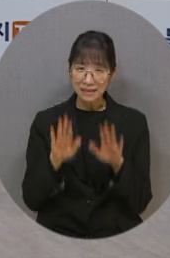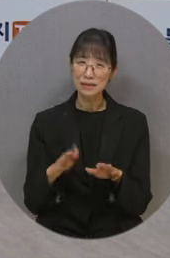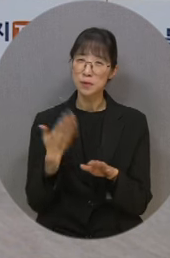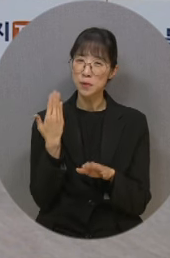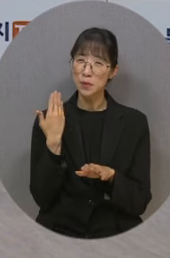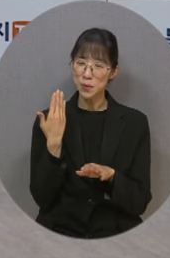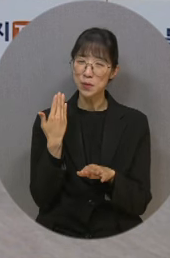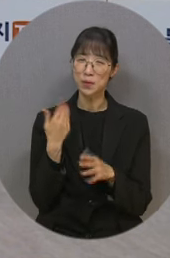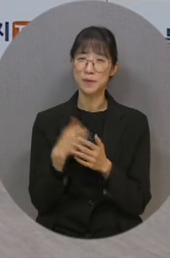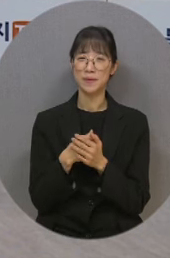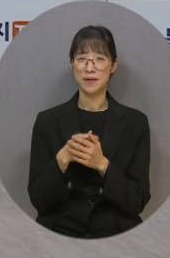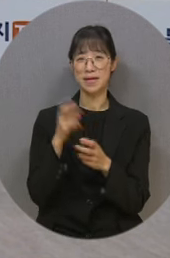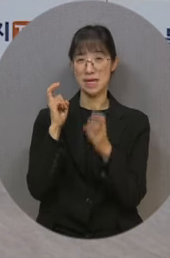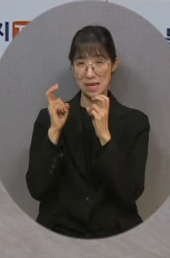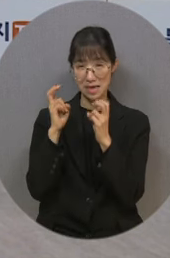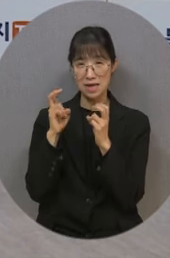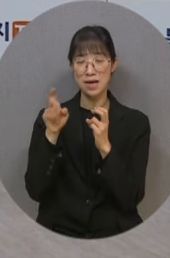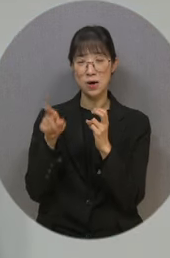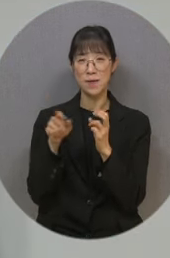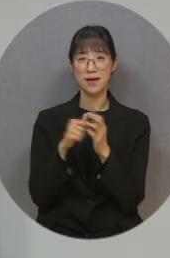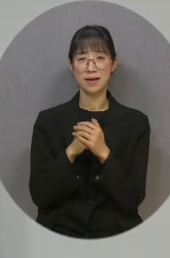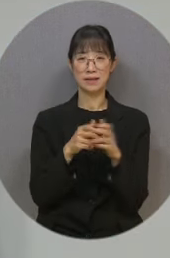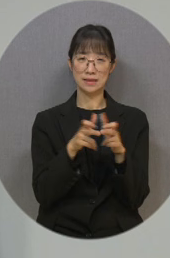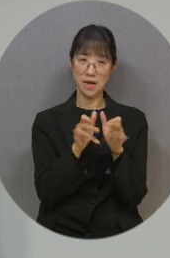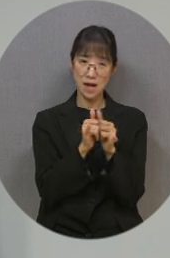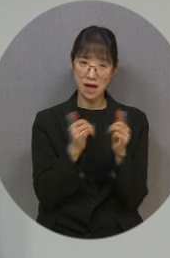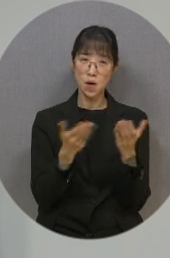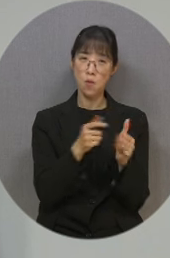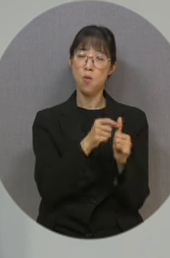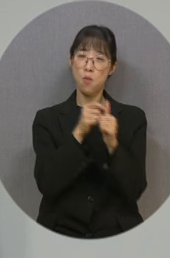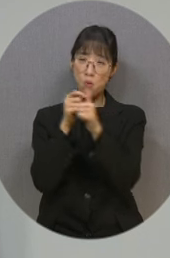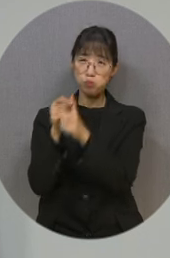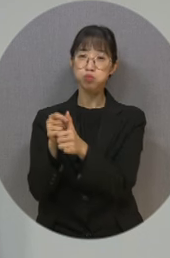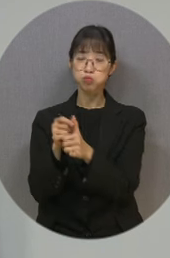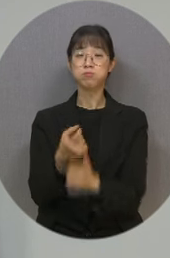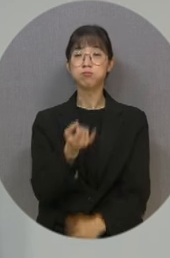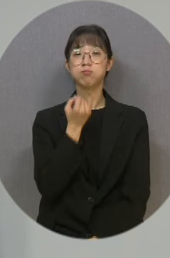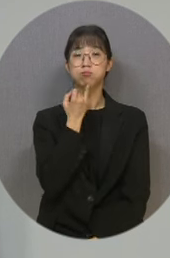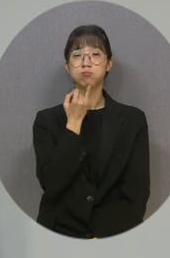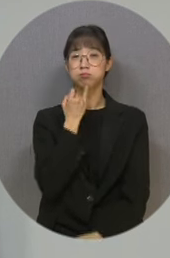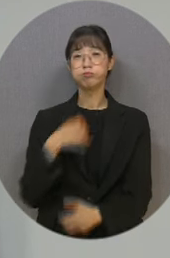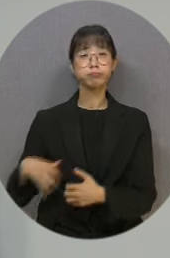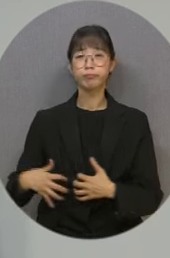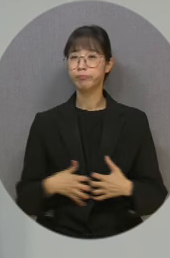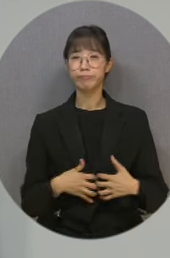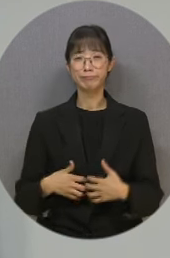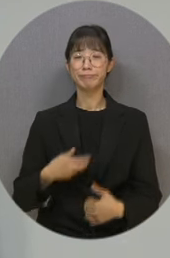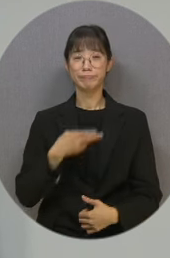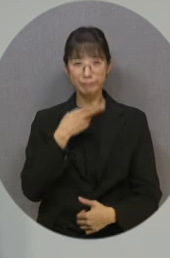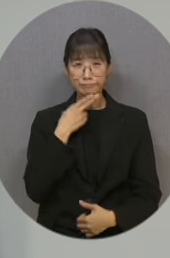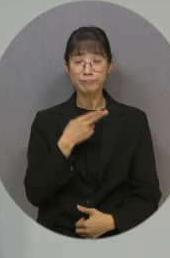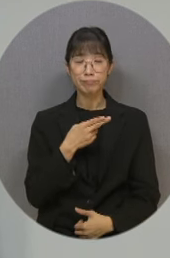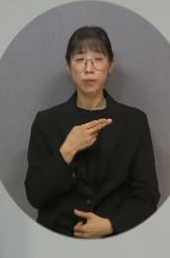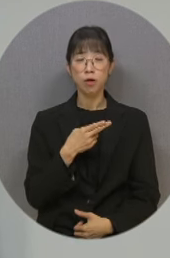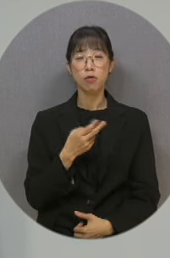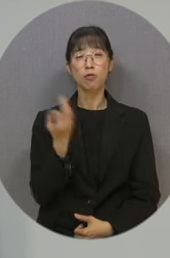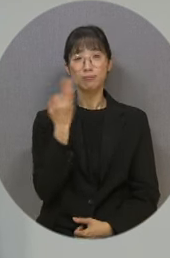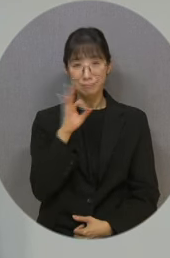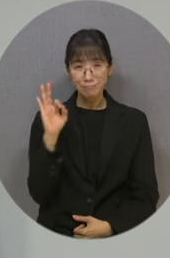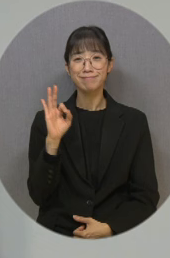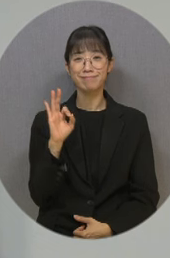들어서는 이런 기업에서도 장애인을 고용하는데 망설임 없이 적극 어